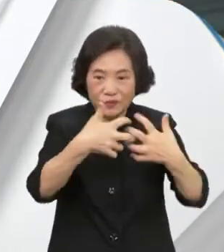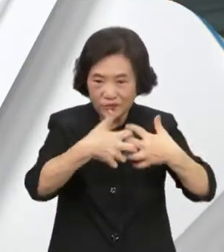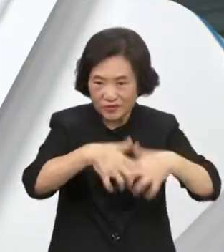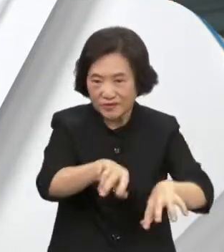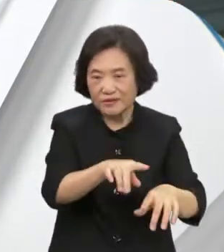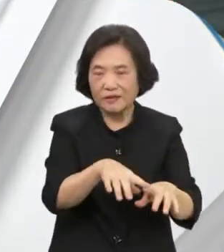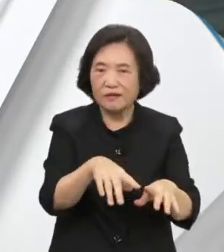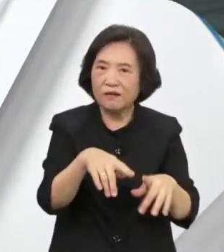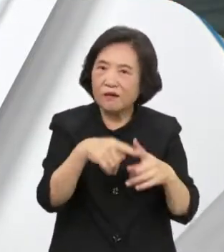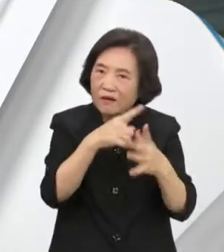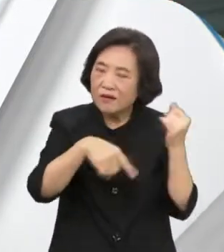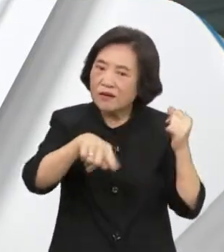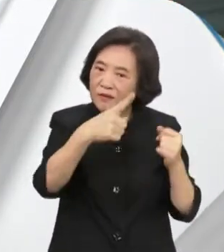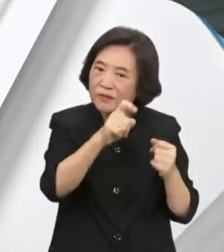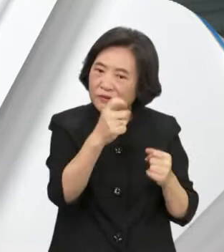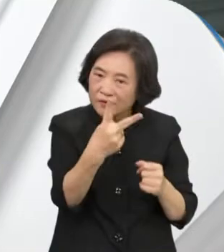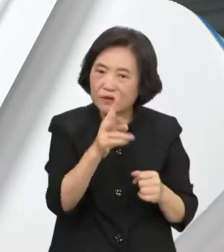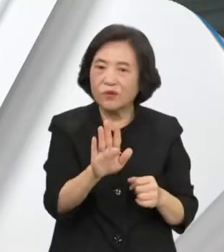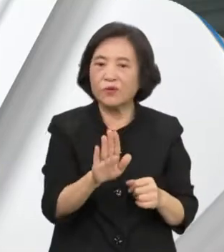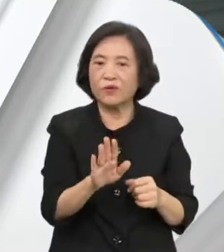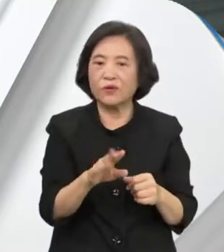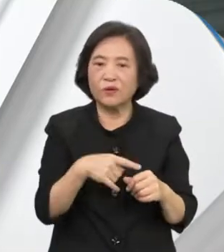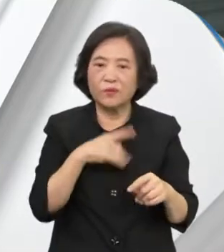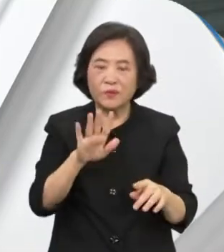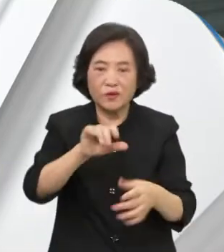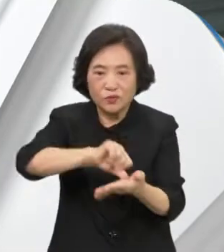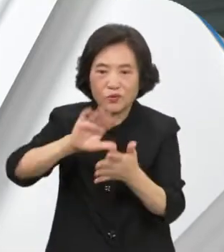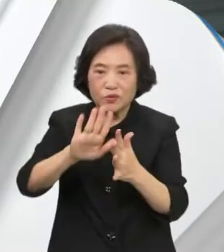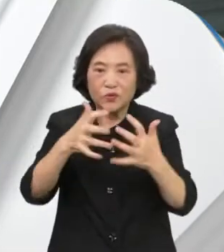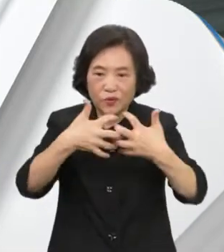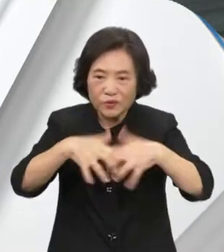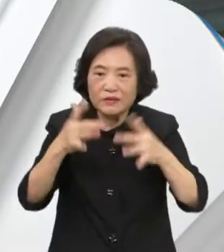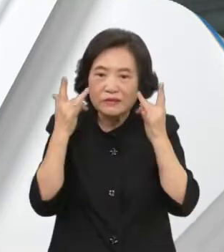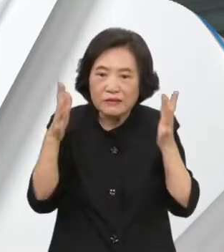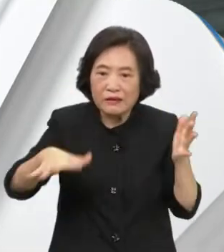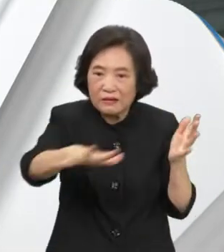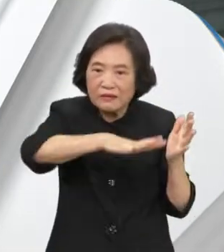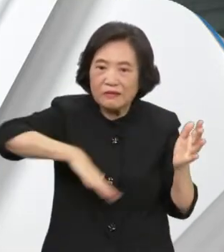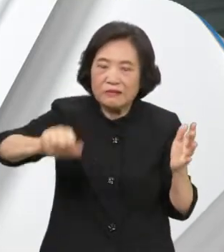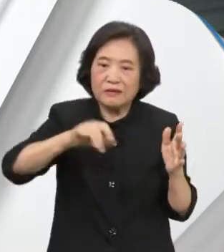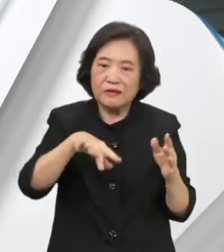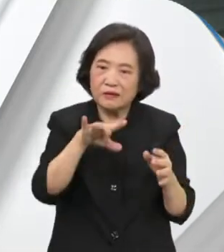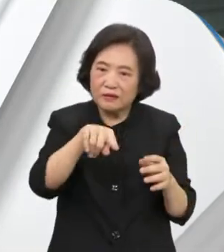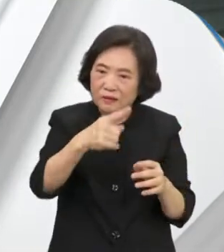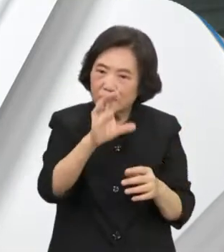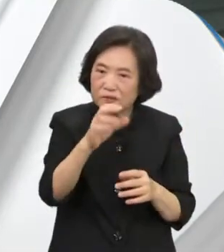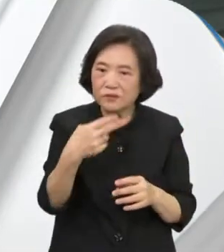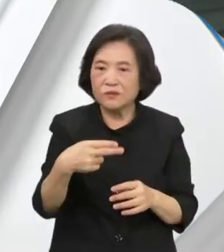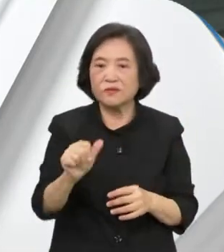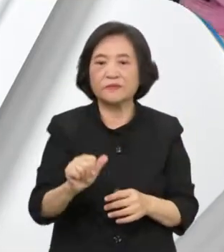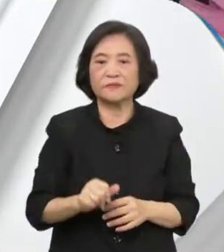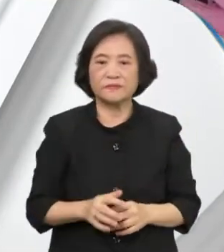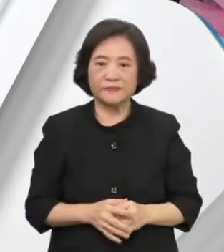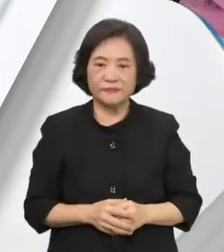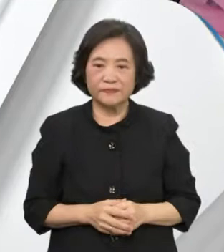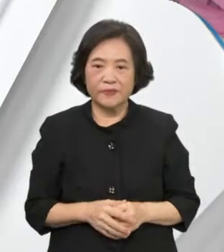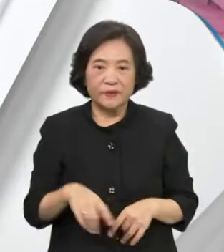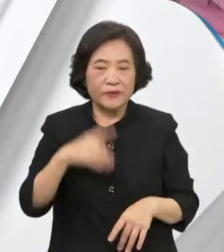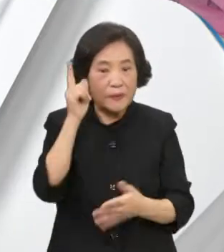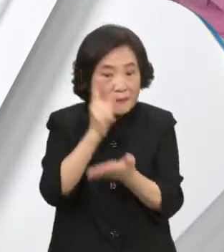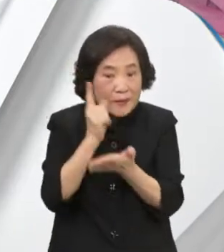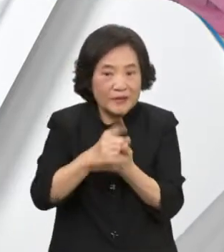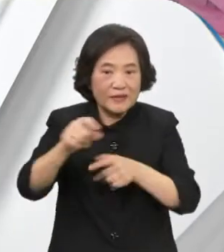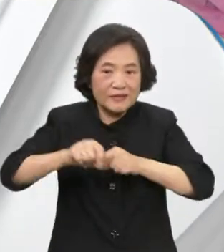就112户那样，嗯，种植个有机蔬菜面积差不多就190公顷了。所以，佮等